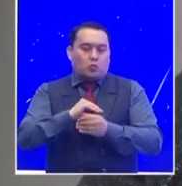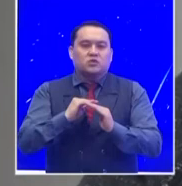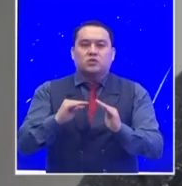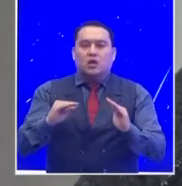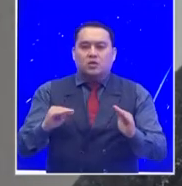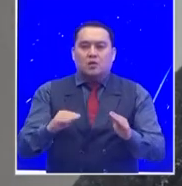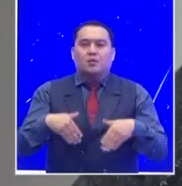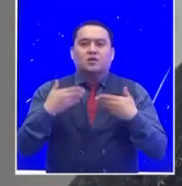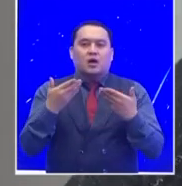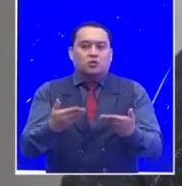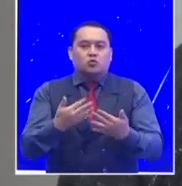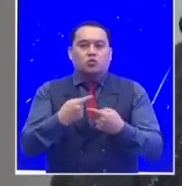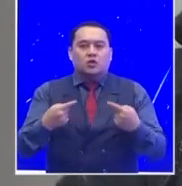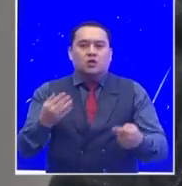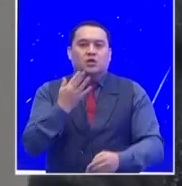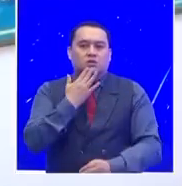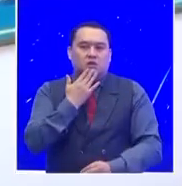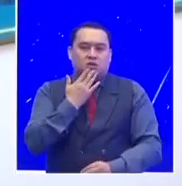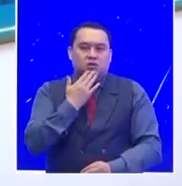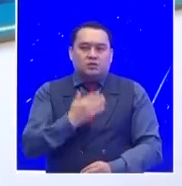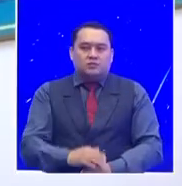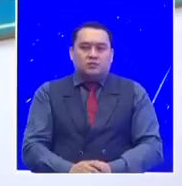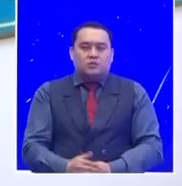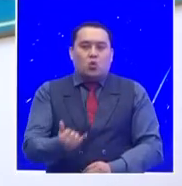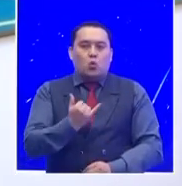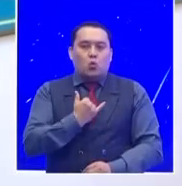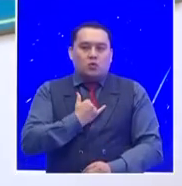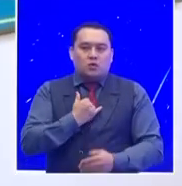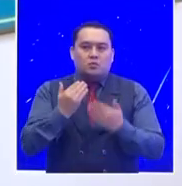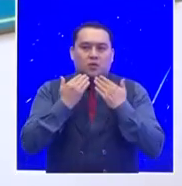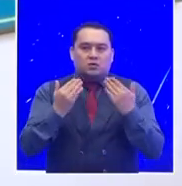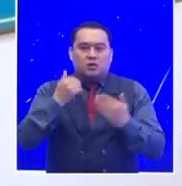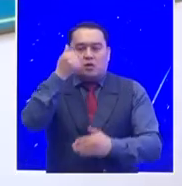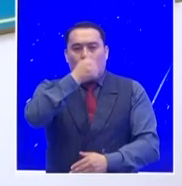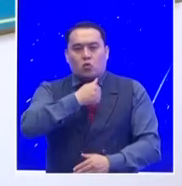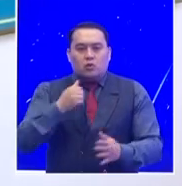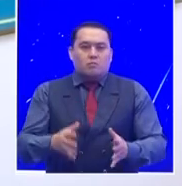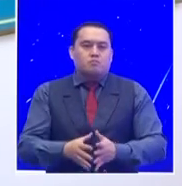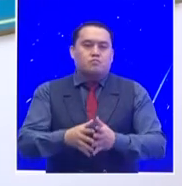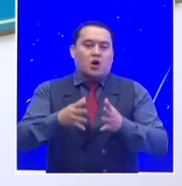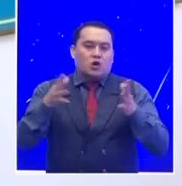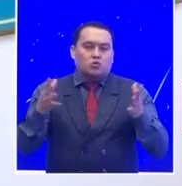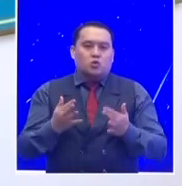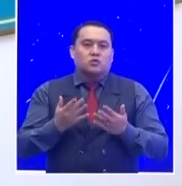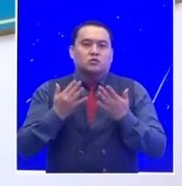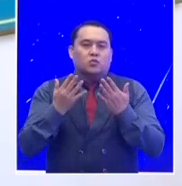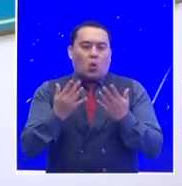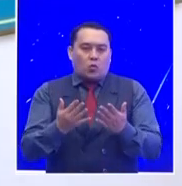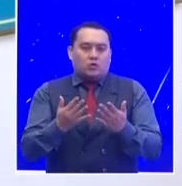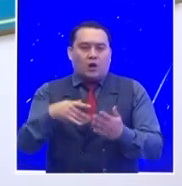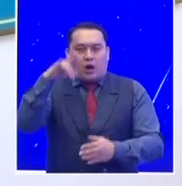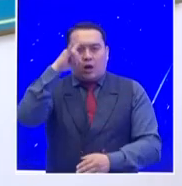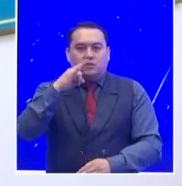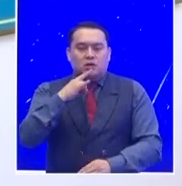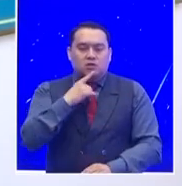– это представители других национальностей. У нас вот последние годы, да, очень большой спрос именно на